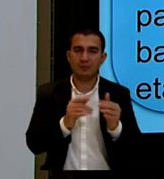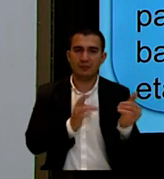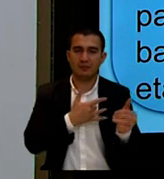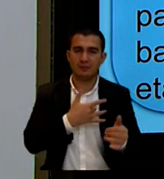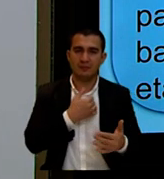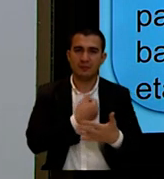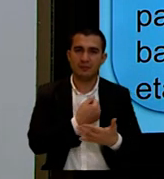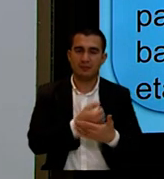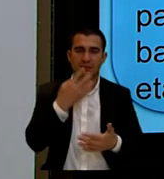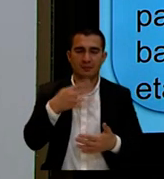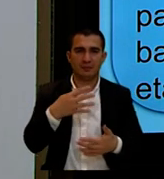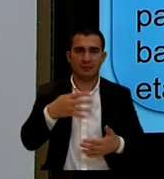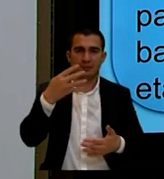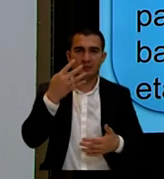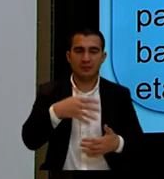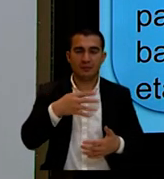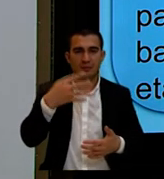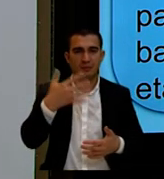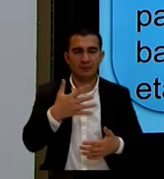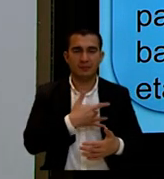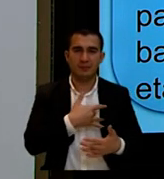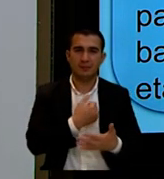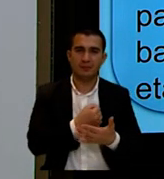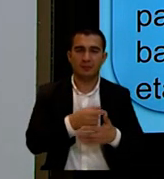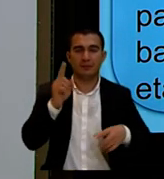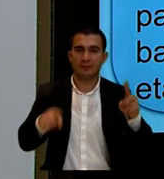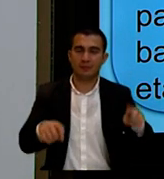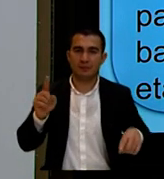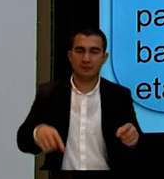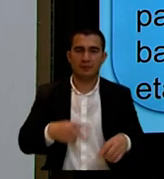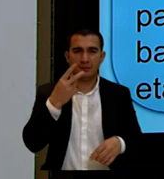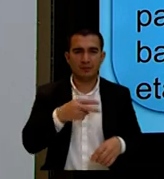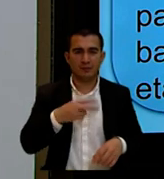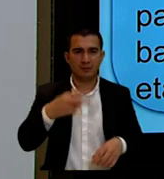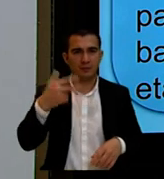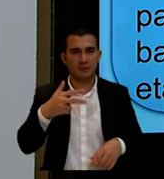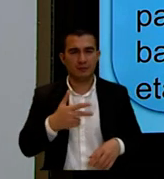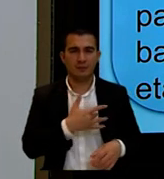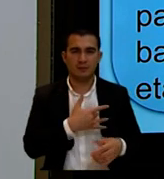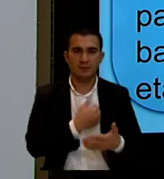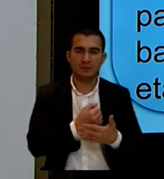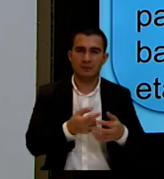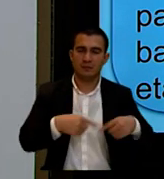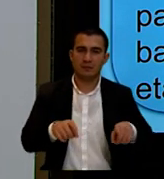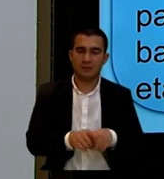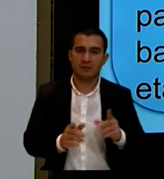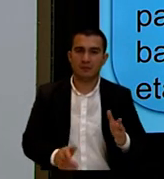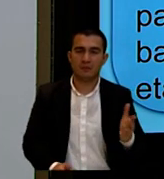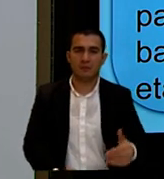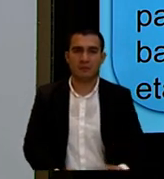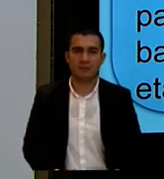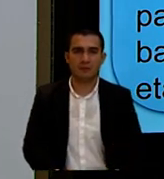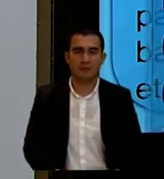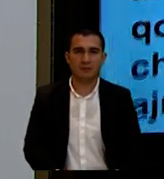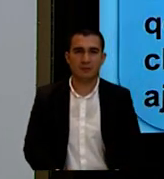minutiga 40-50 tani, ba'zilarida esa 20-30 tani tashkil etadi.